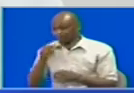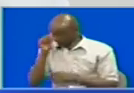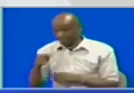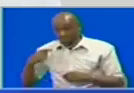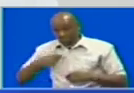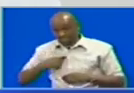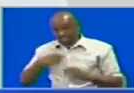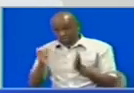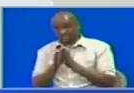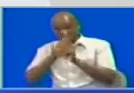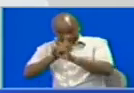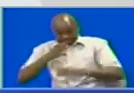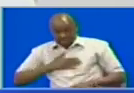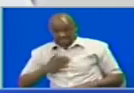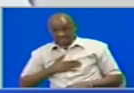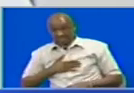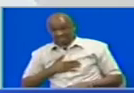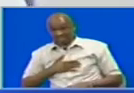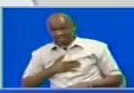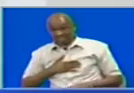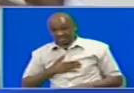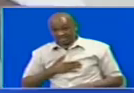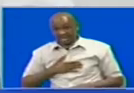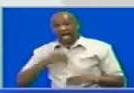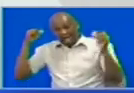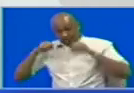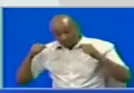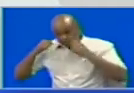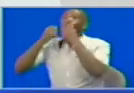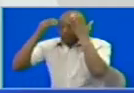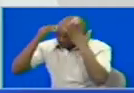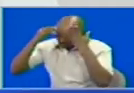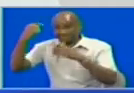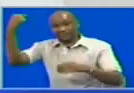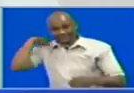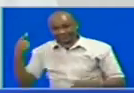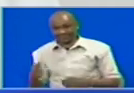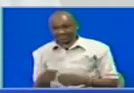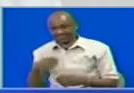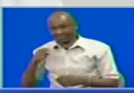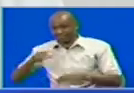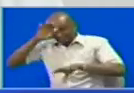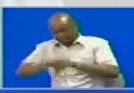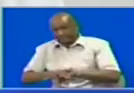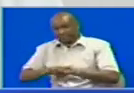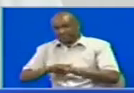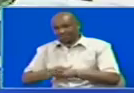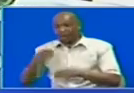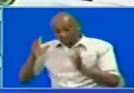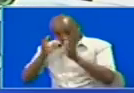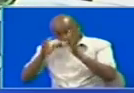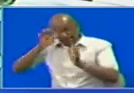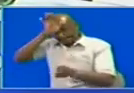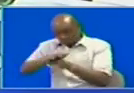mimi na defender wangu. Atukuelewana tukagongana, akachukua ile mpira peke yake akaukalia. Wewe imagine